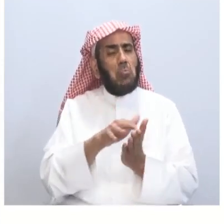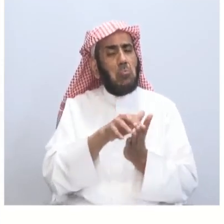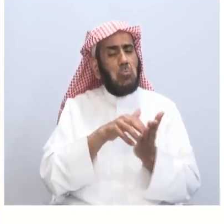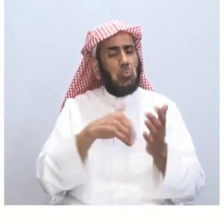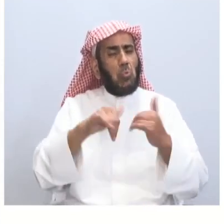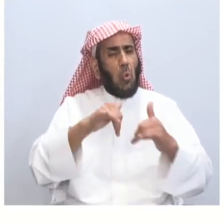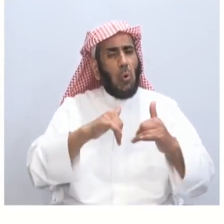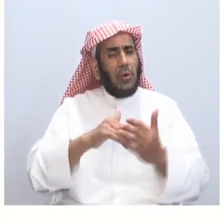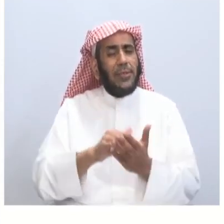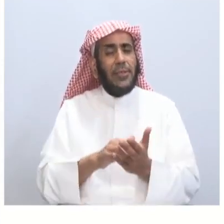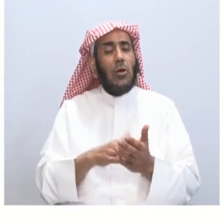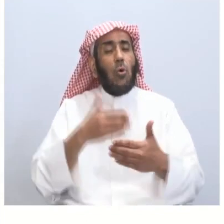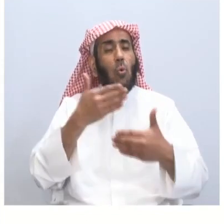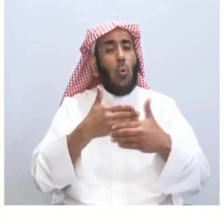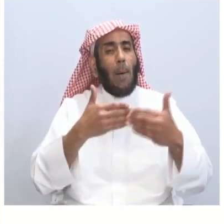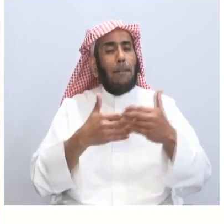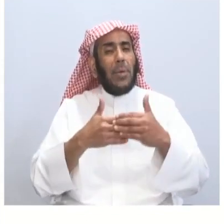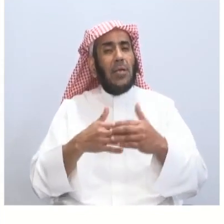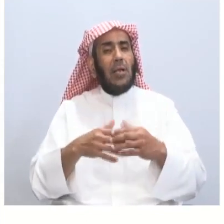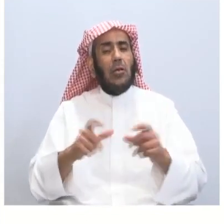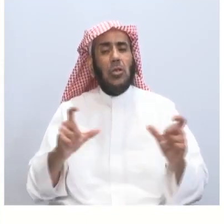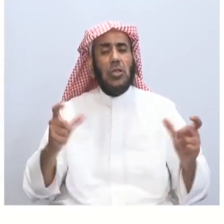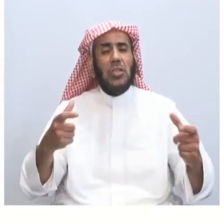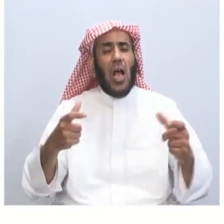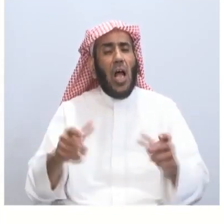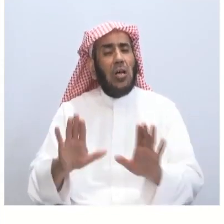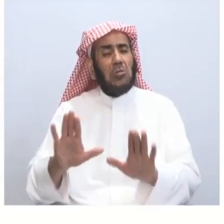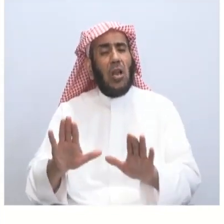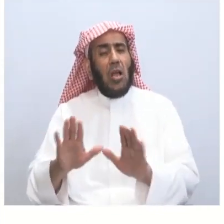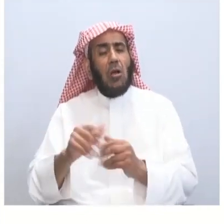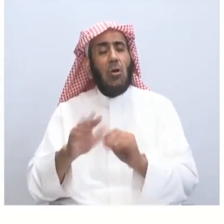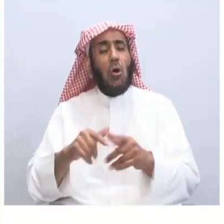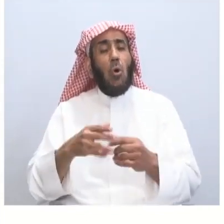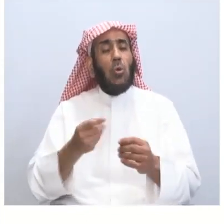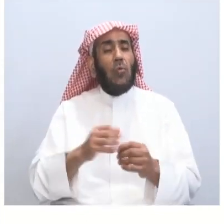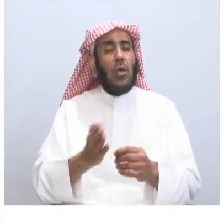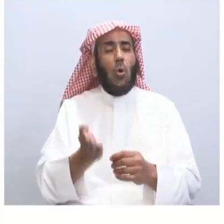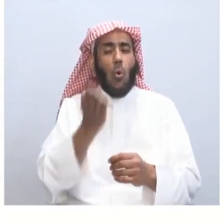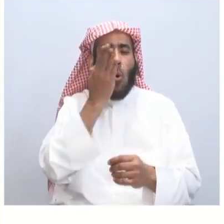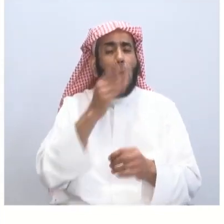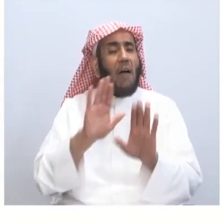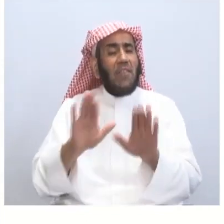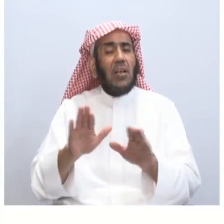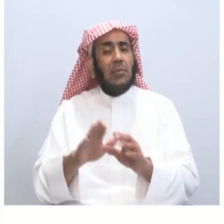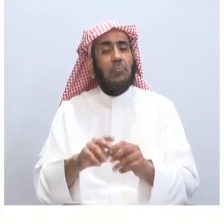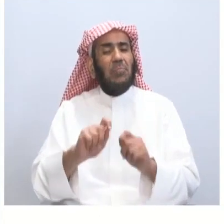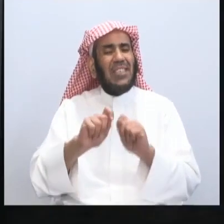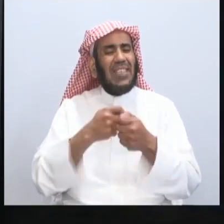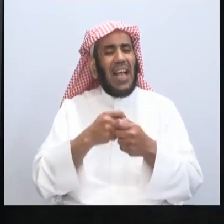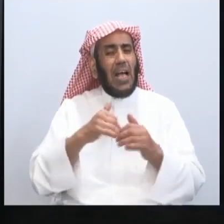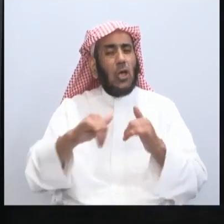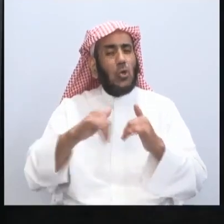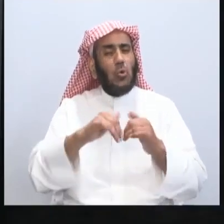الطرق وبناء الاستراحات عليها وتوفير المياه فيها اصلاح